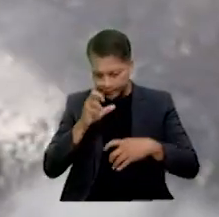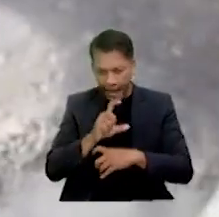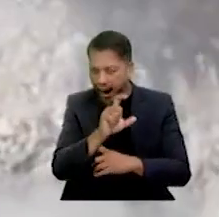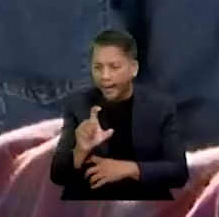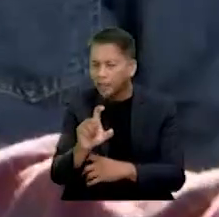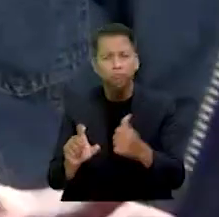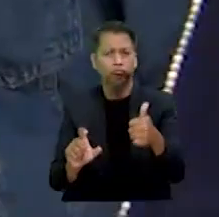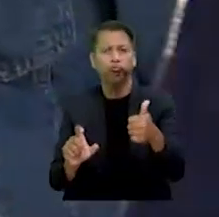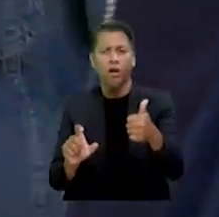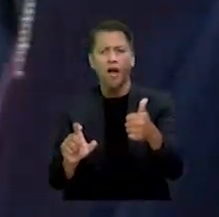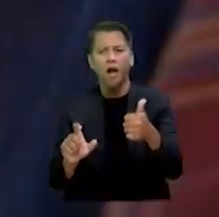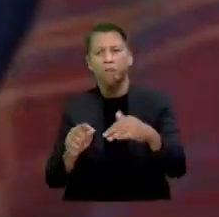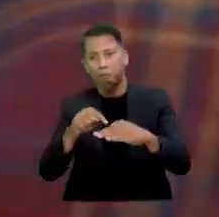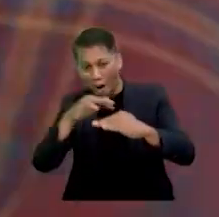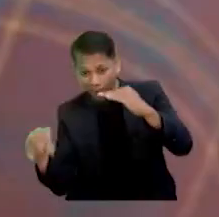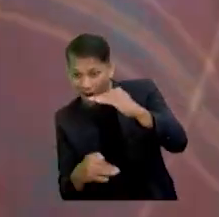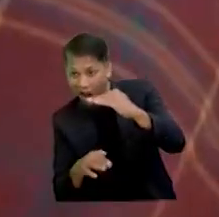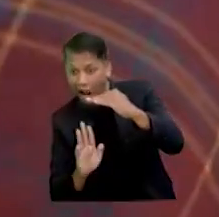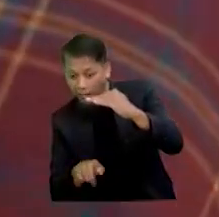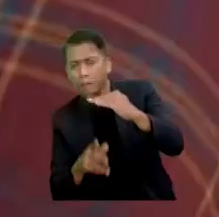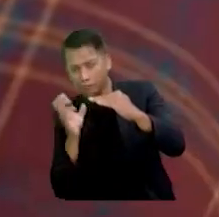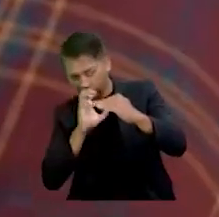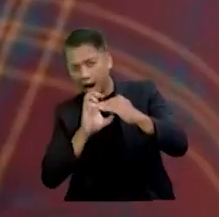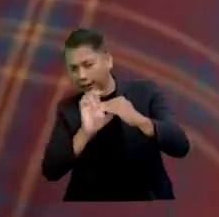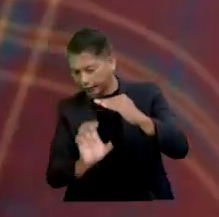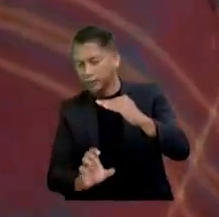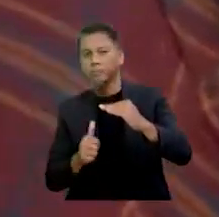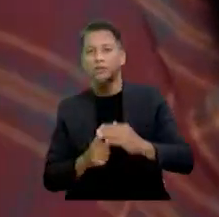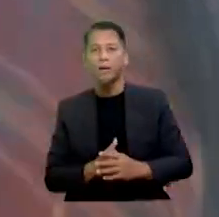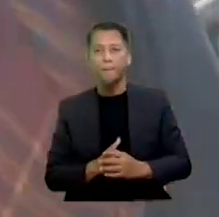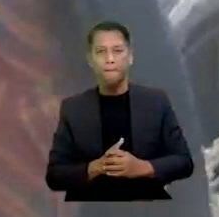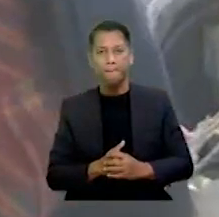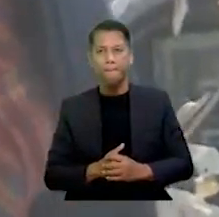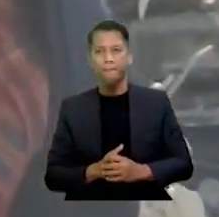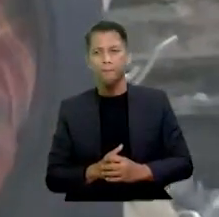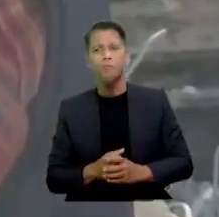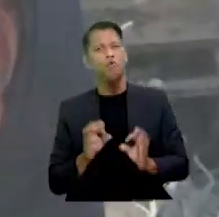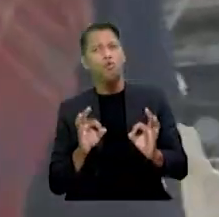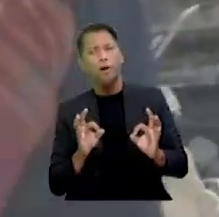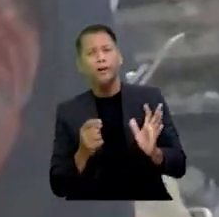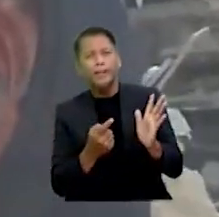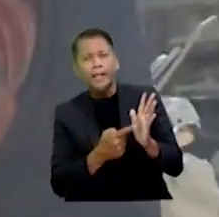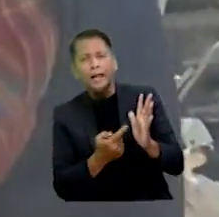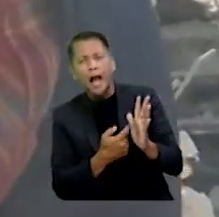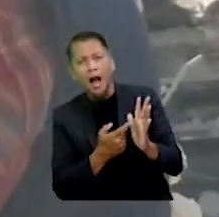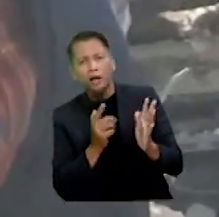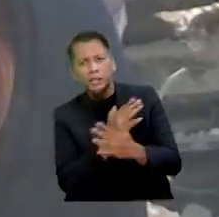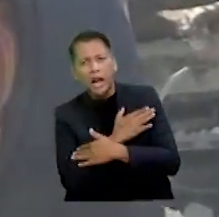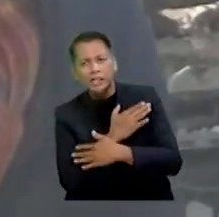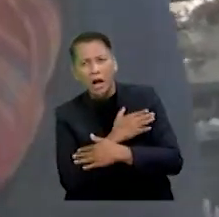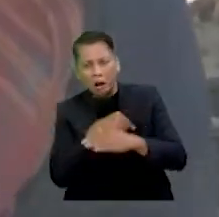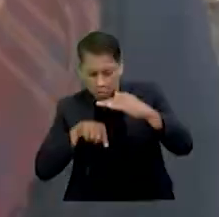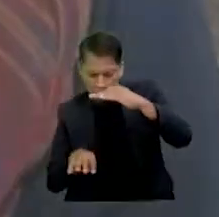meninggal di bawah sini aku yang ingin diketahui tadi sudah dijelaskan Bagaimana tanda-tanda jenazah itu ditemukan mulai dari bau busuk kemudian juga bisa dengan menggunakan